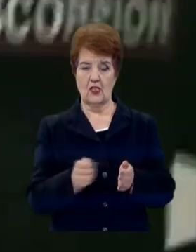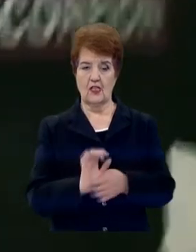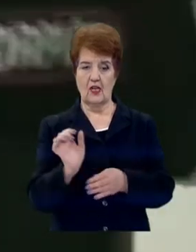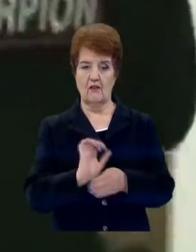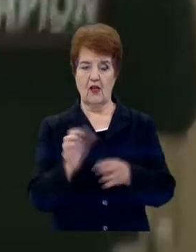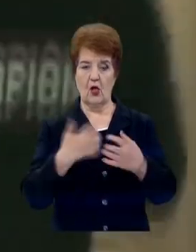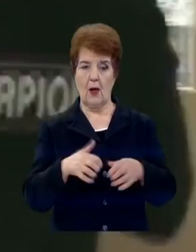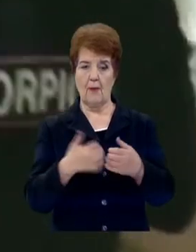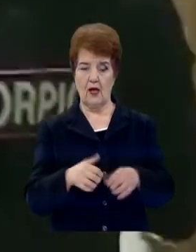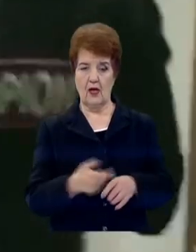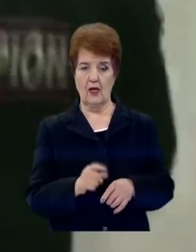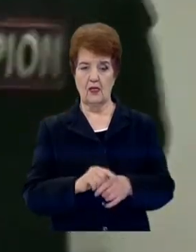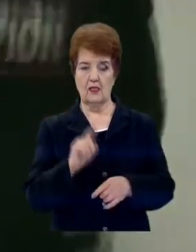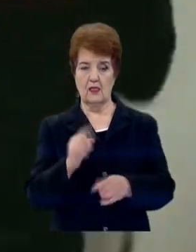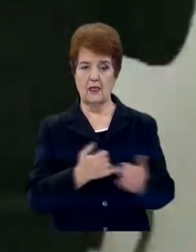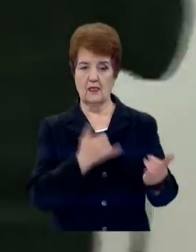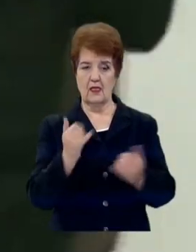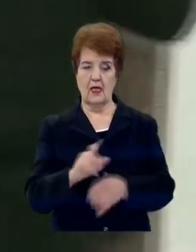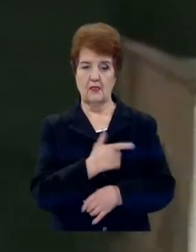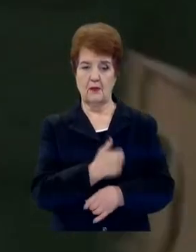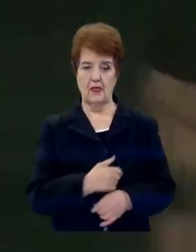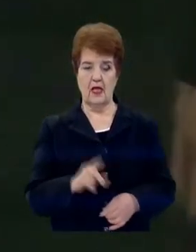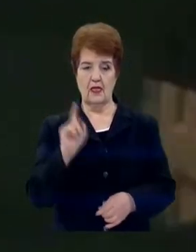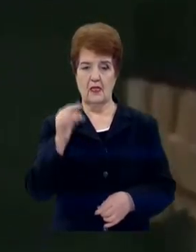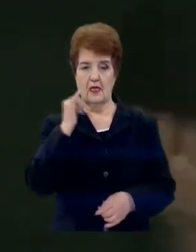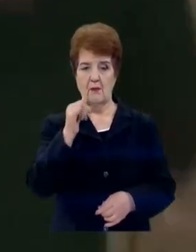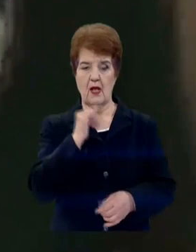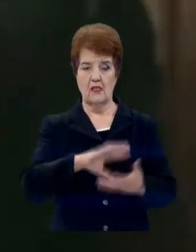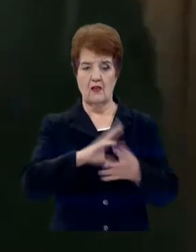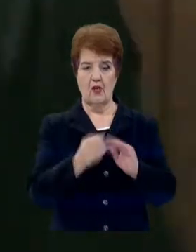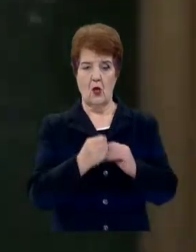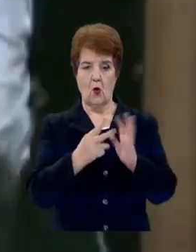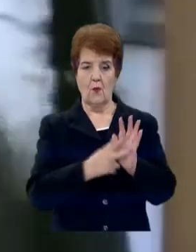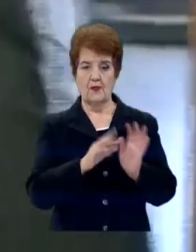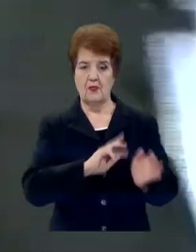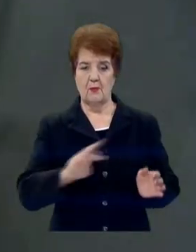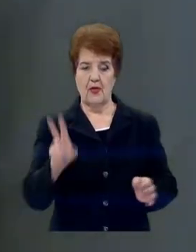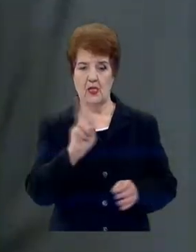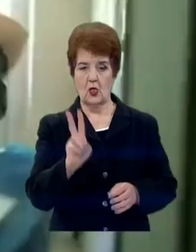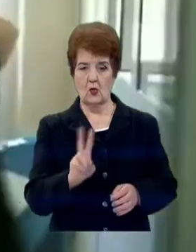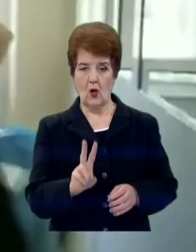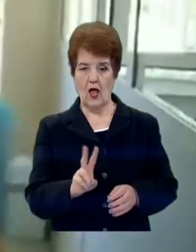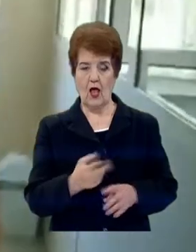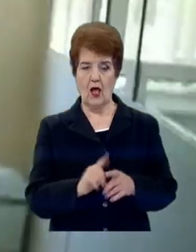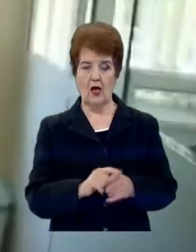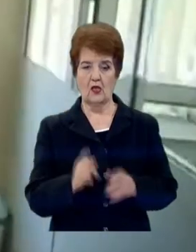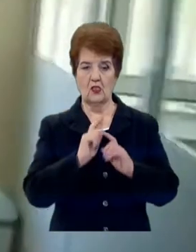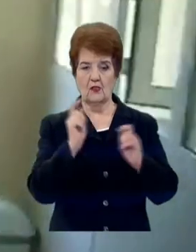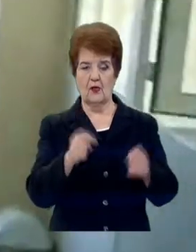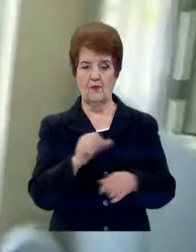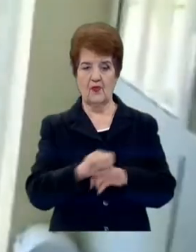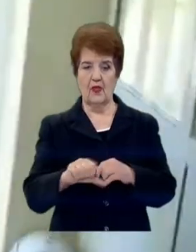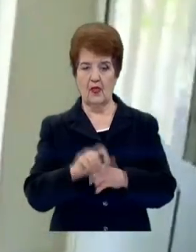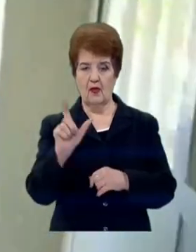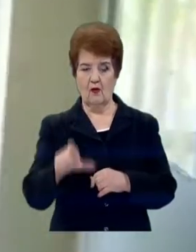unui aparat de plasmafereză destinat Spitalului Clinic din Bălți, în valoare de 18.000 de dolari și finanțat de către donatori externi, ar